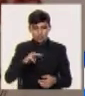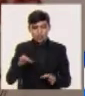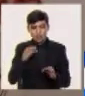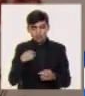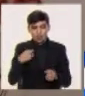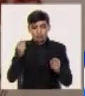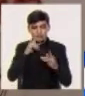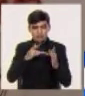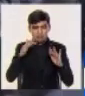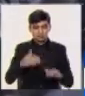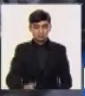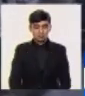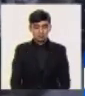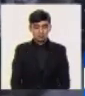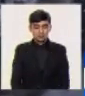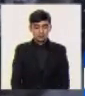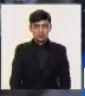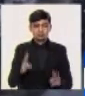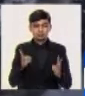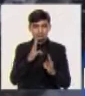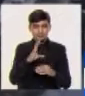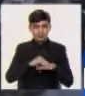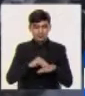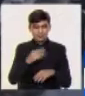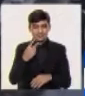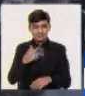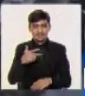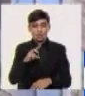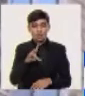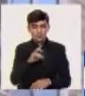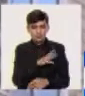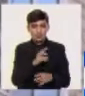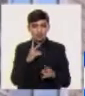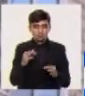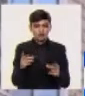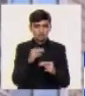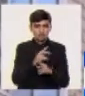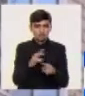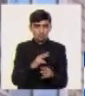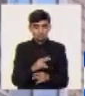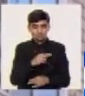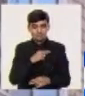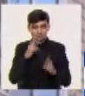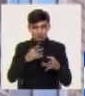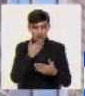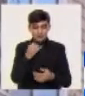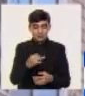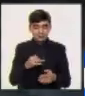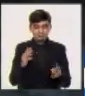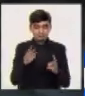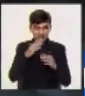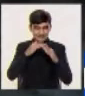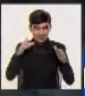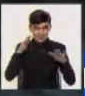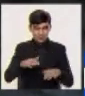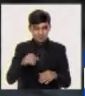из соцсетей. Пожар случился вечером 30 ноября. К счастью, никто не пострадал. По предварительной версии, кровля загорелась